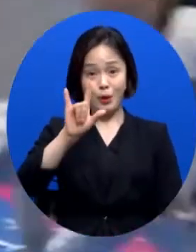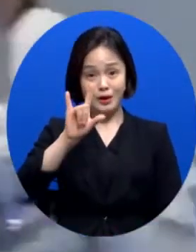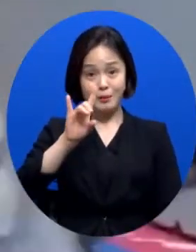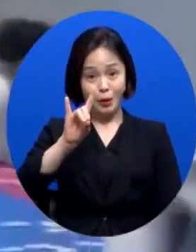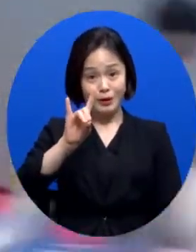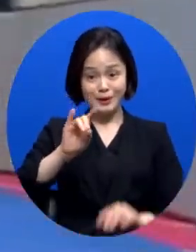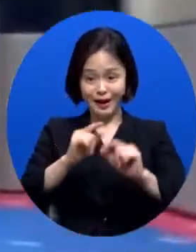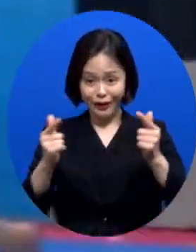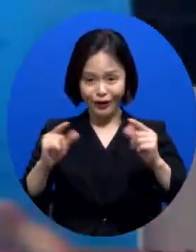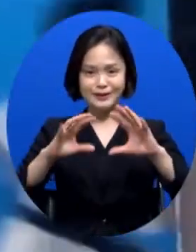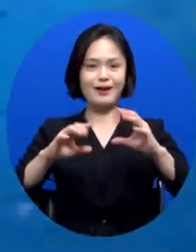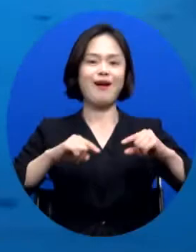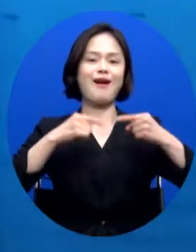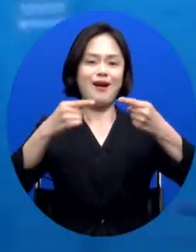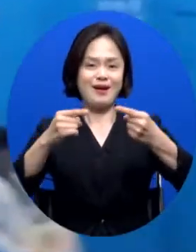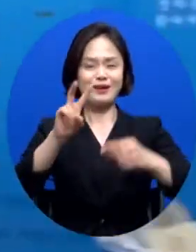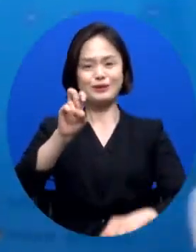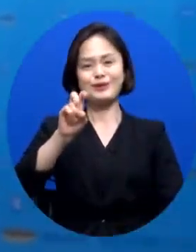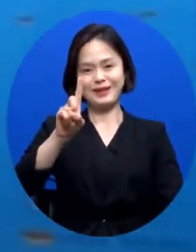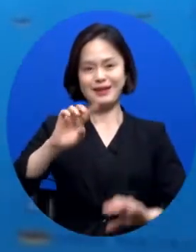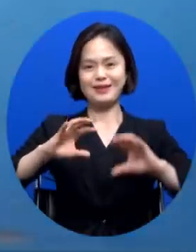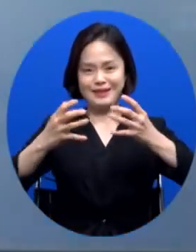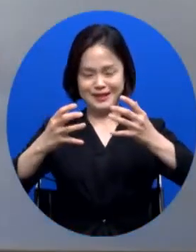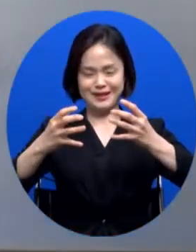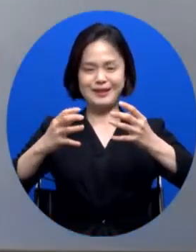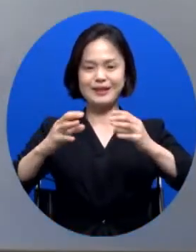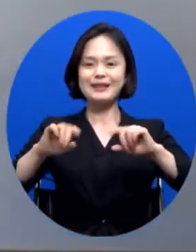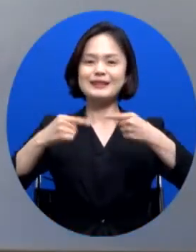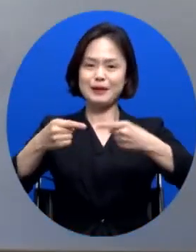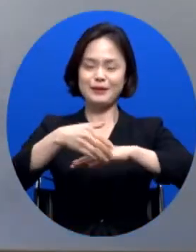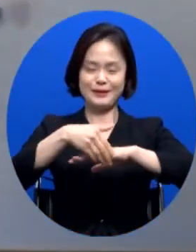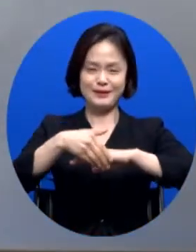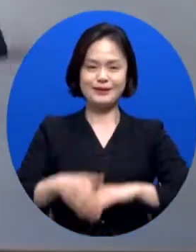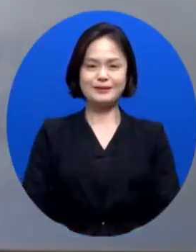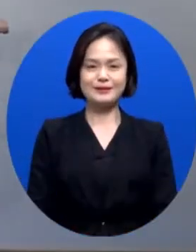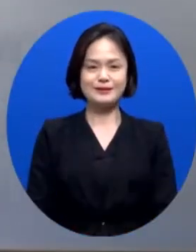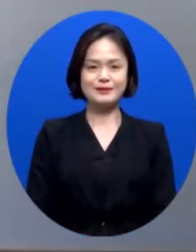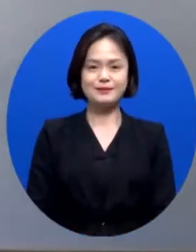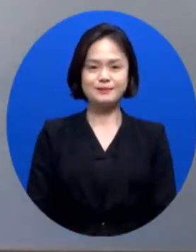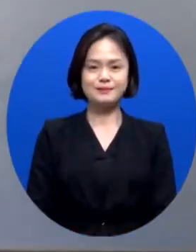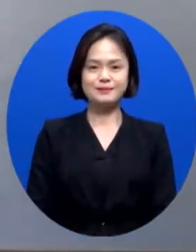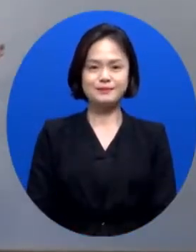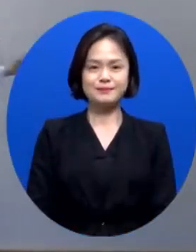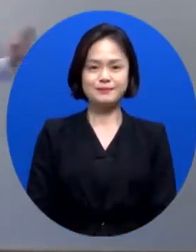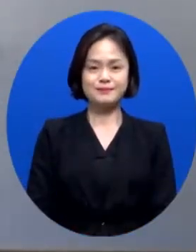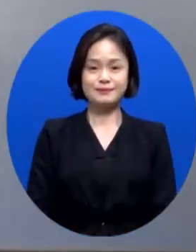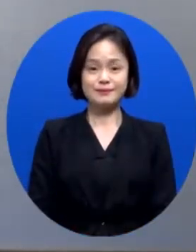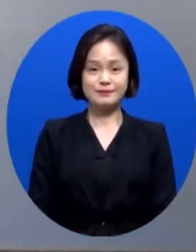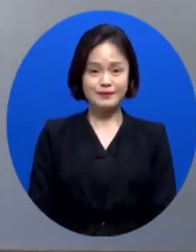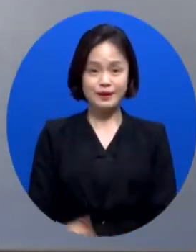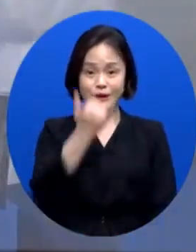포함한 21개국 선수들이 함께합니다. 캠퍼스에서 열리는 국제대회에 지자체도 주목했습니다.